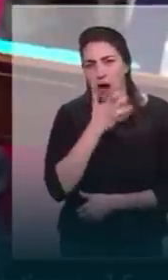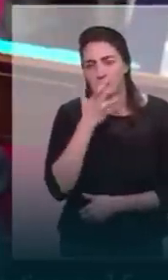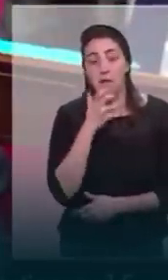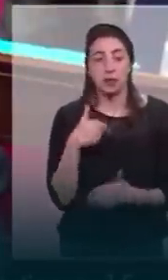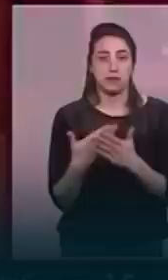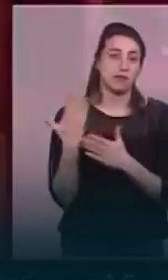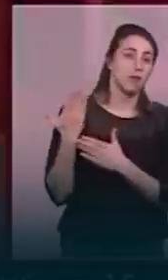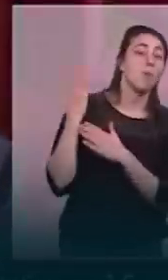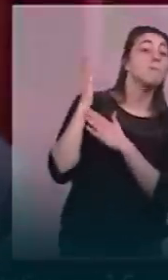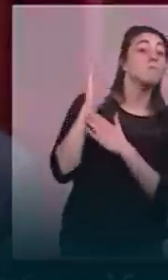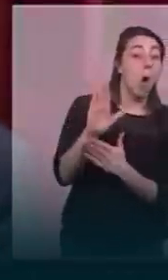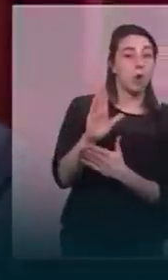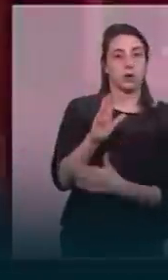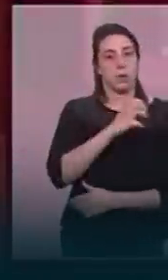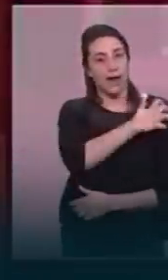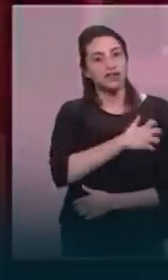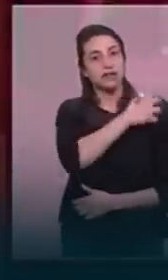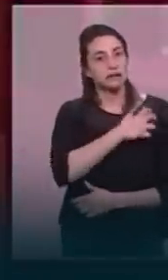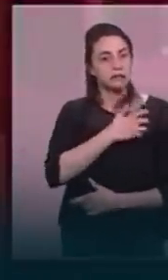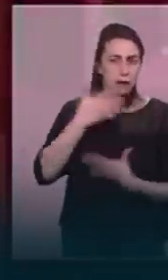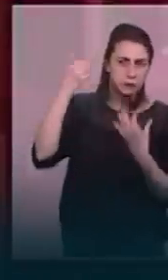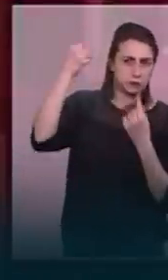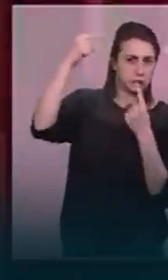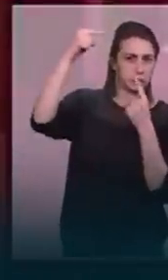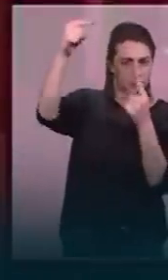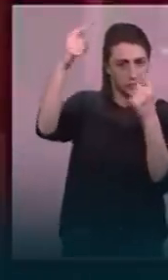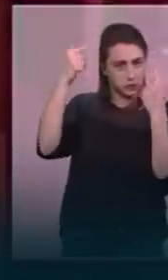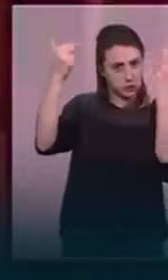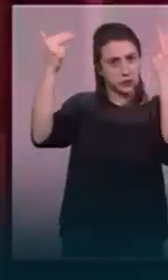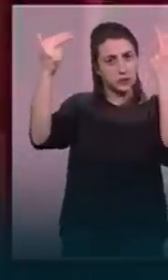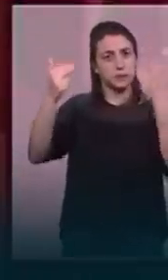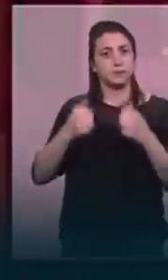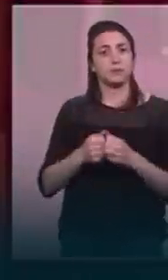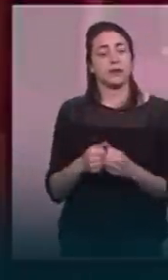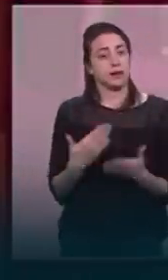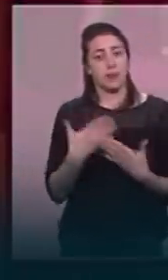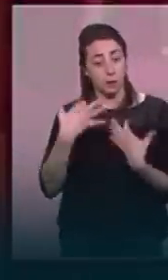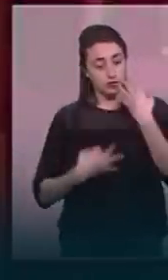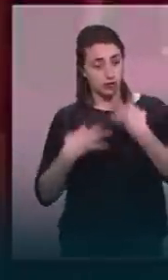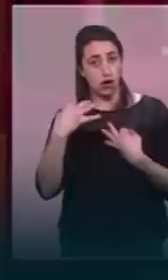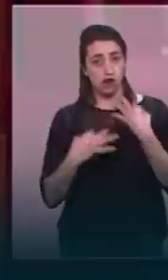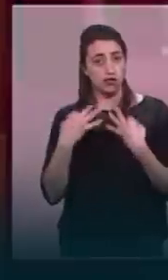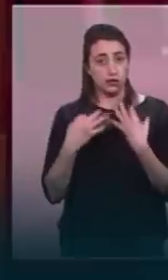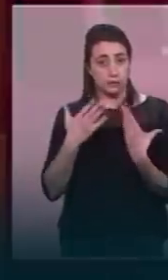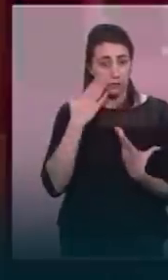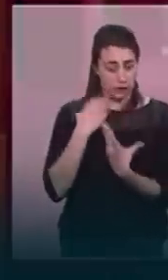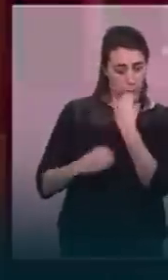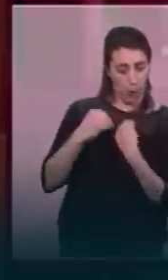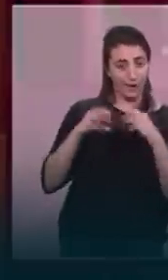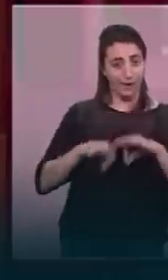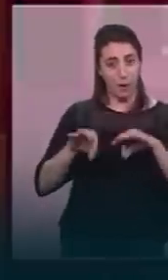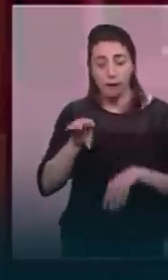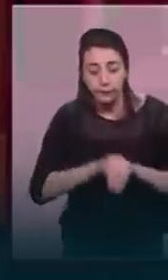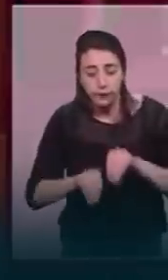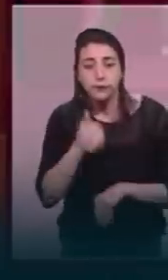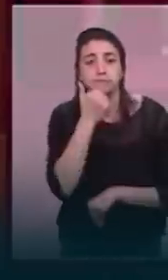des magistrats. Vous ne le comprenez pas. Et pourtant, une justice maltraitée, c'est une justice maltraitante. Et comme disait ma grand-mère et le bon sens